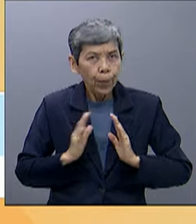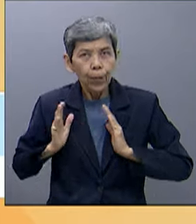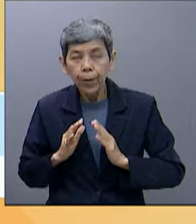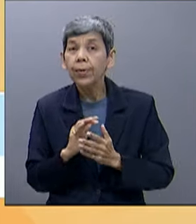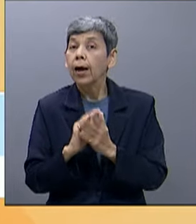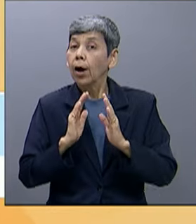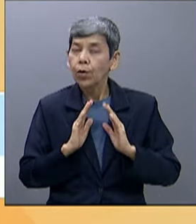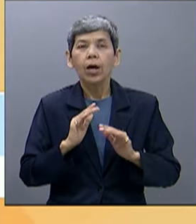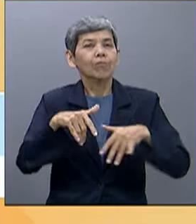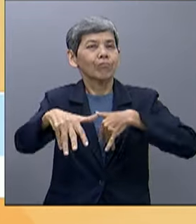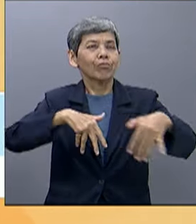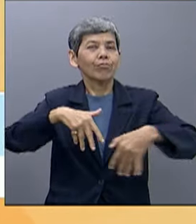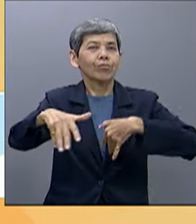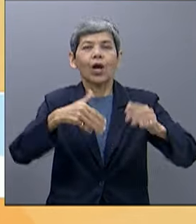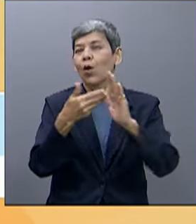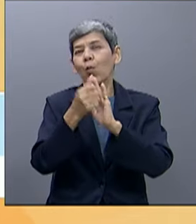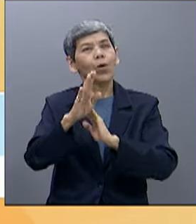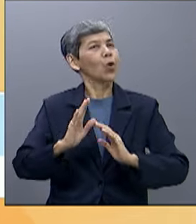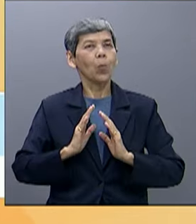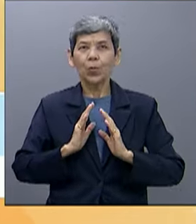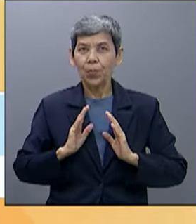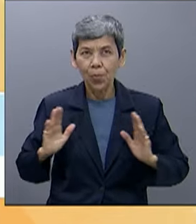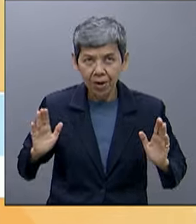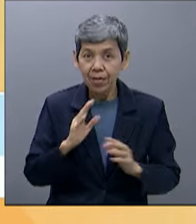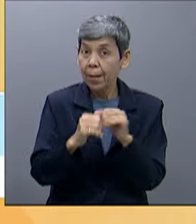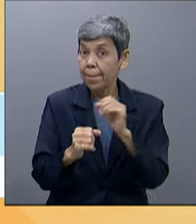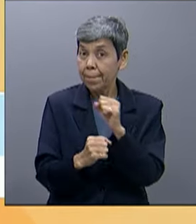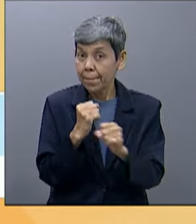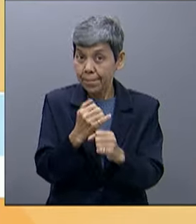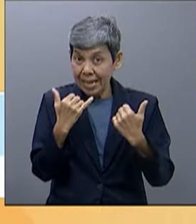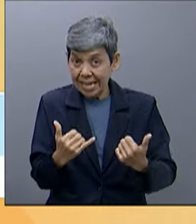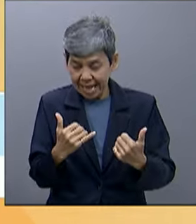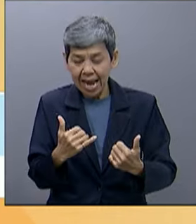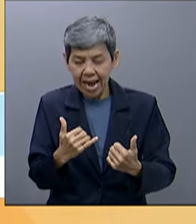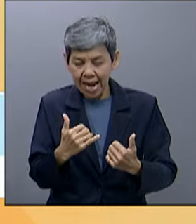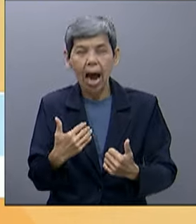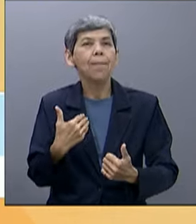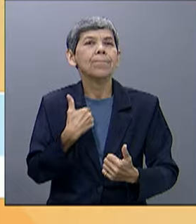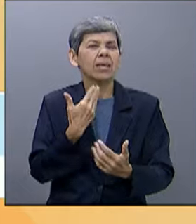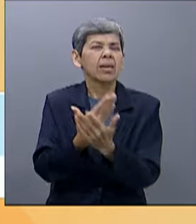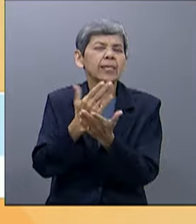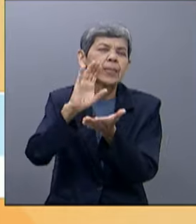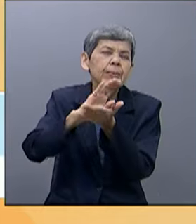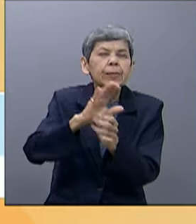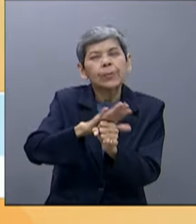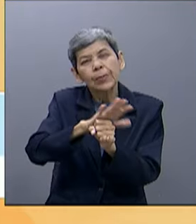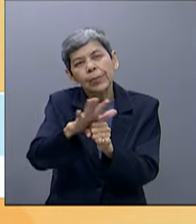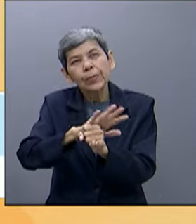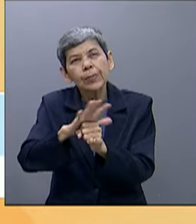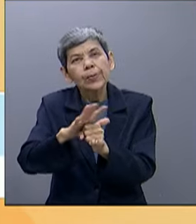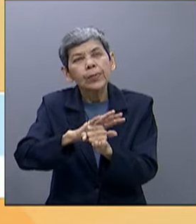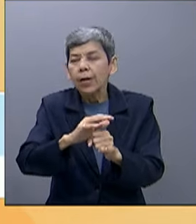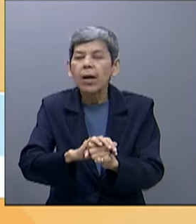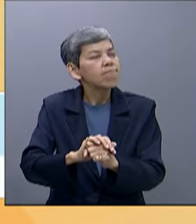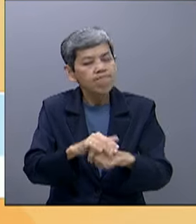ส่วนของพี่น้องชาวจังหวัดอุบลราชธานีของเราก็ดีนะครับว่าปีนี้นะครับเรามีงบประมาณจำกัดแต่เราก็เขาเรียกว่ามาด้วยแร